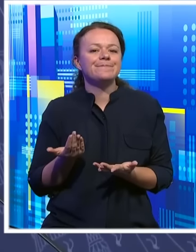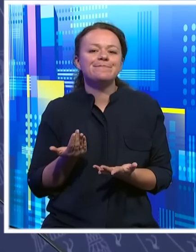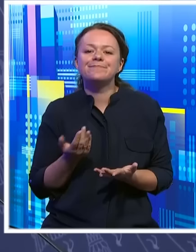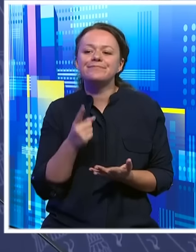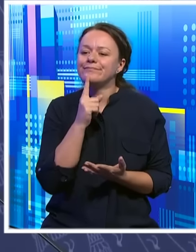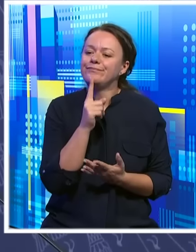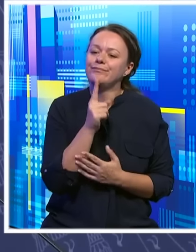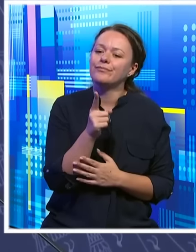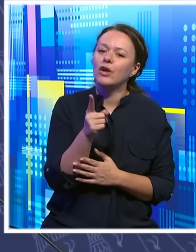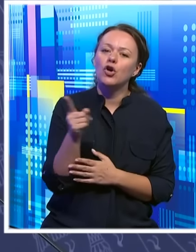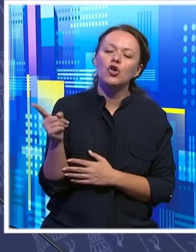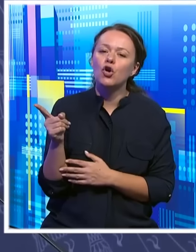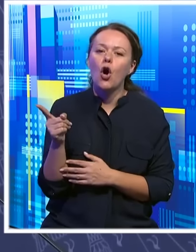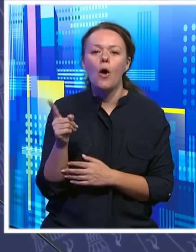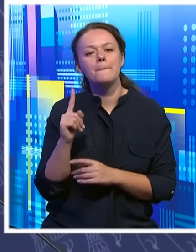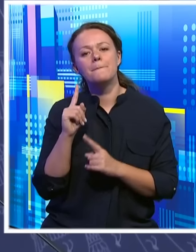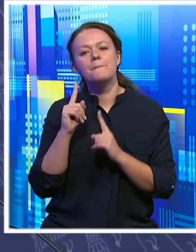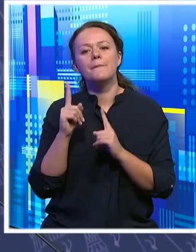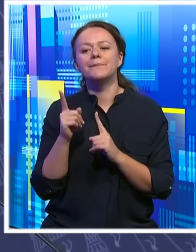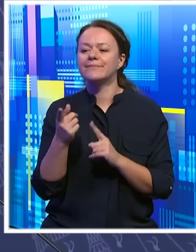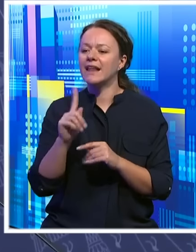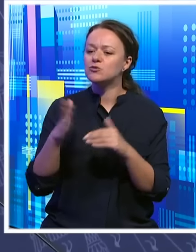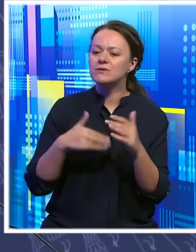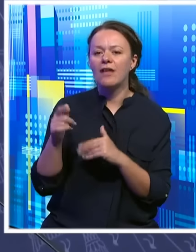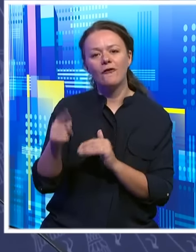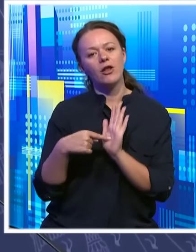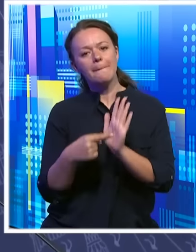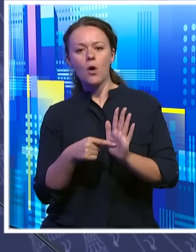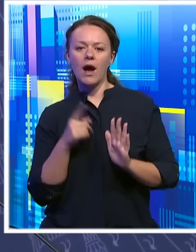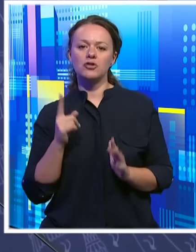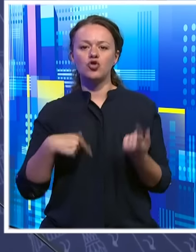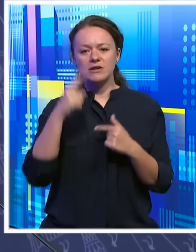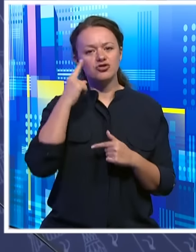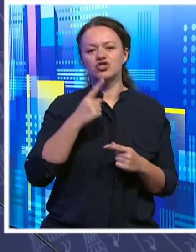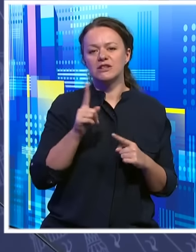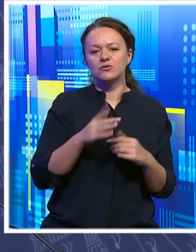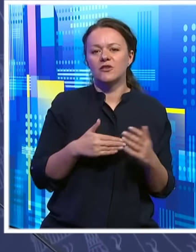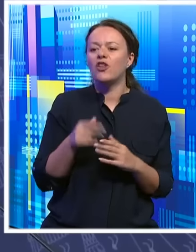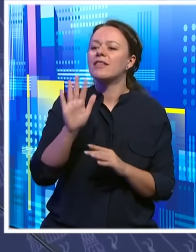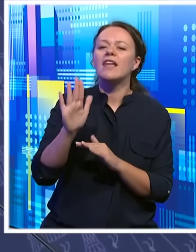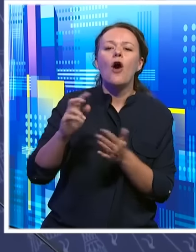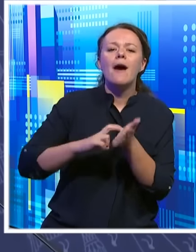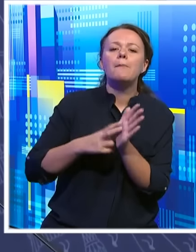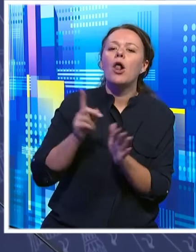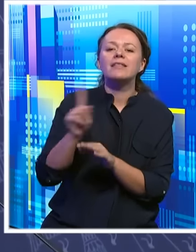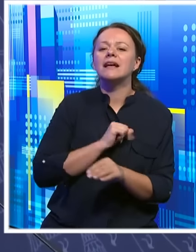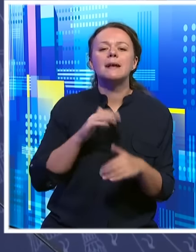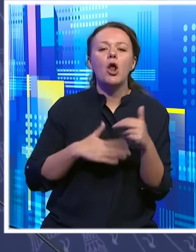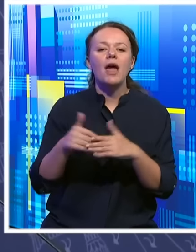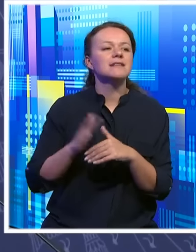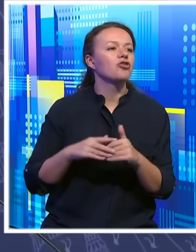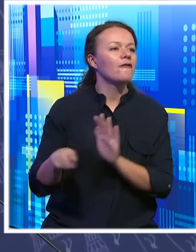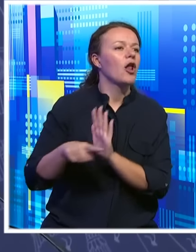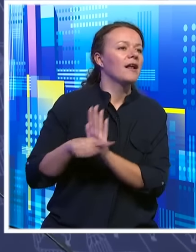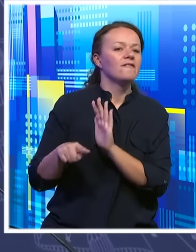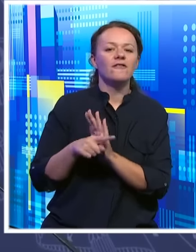koji moraju da pokažu svoje nezadovoljstvo, jer im je sva politika politika nezadovoljstva. Ništa drugo ne mogu da ponude.